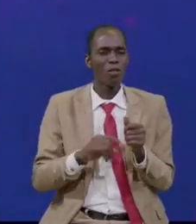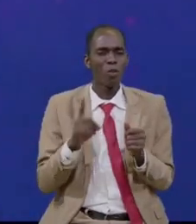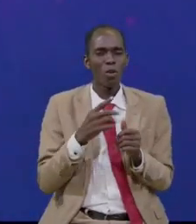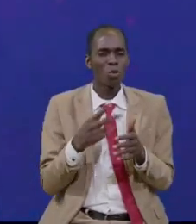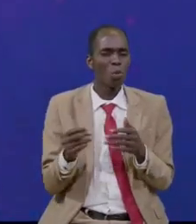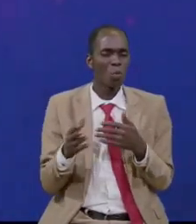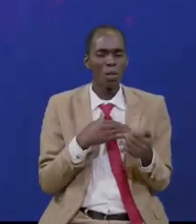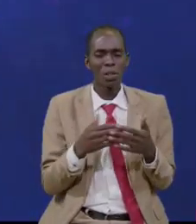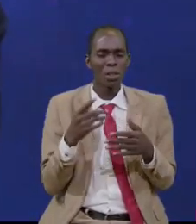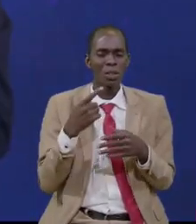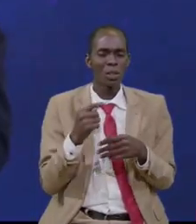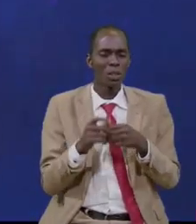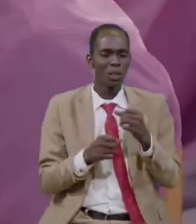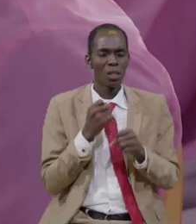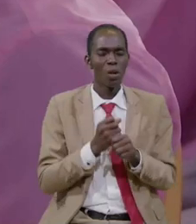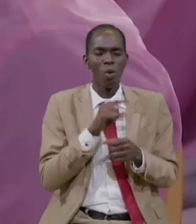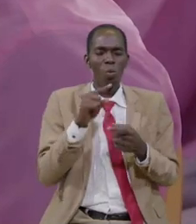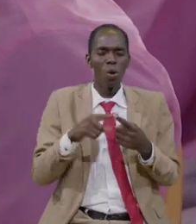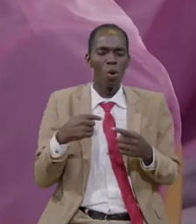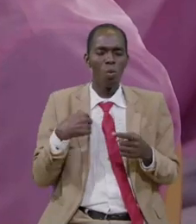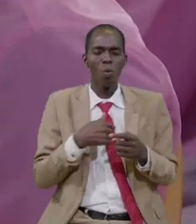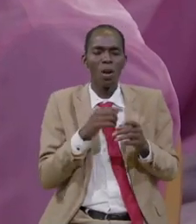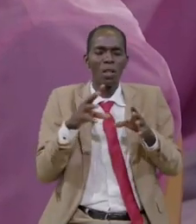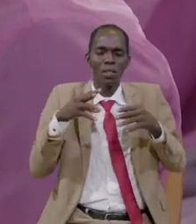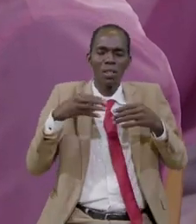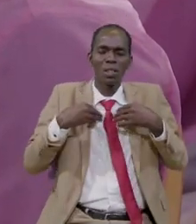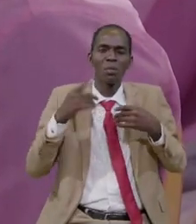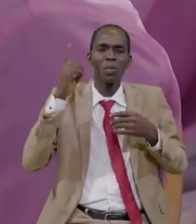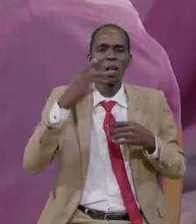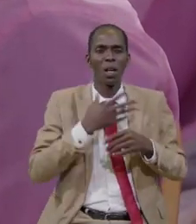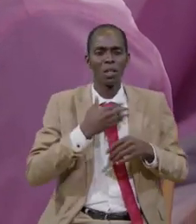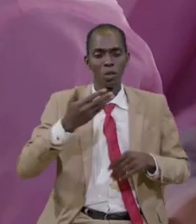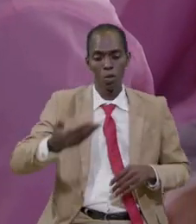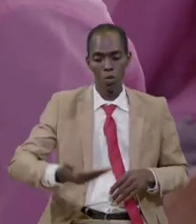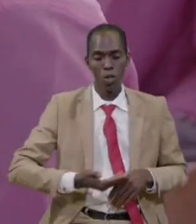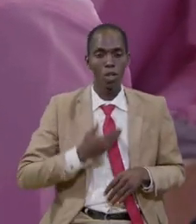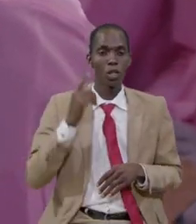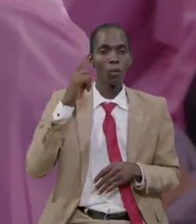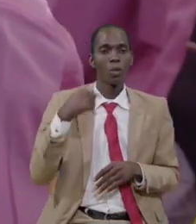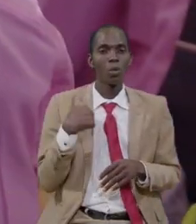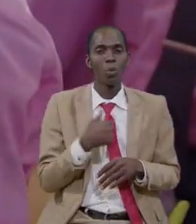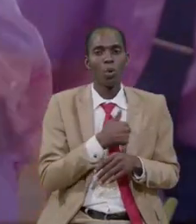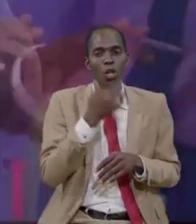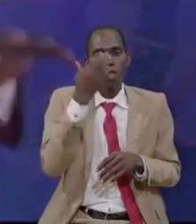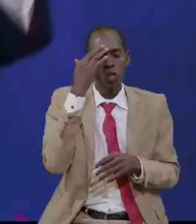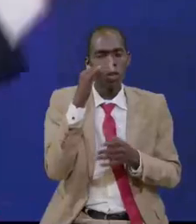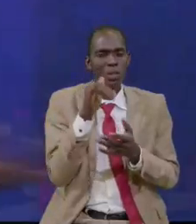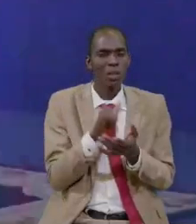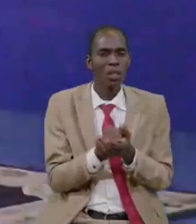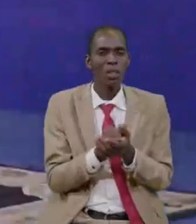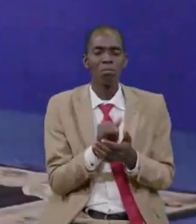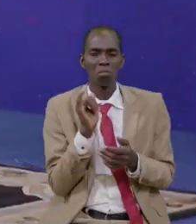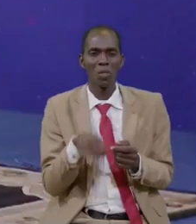dispensation, lorsque nous l'acceptons et nous le recevons et nous savons qu'il est le Fils de